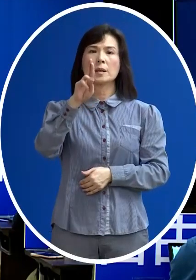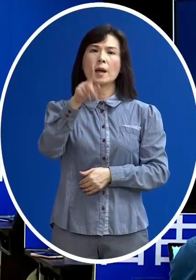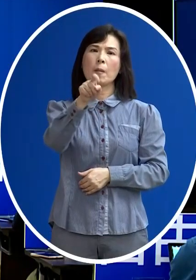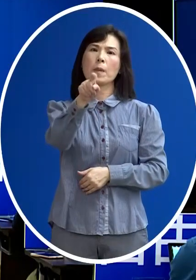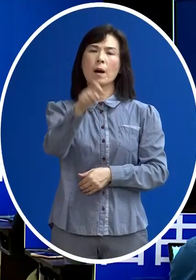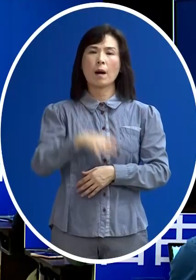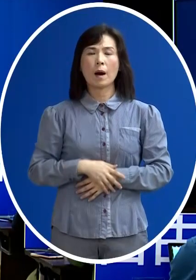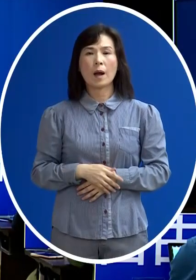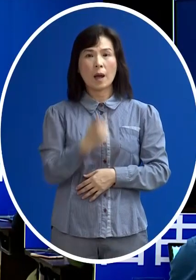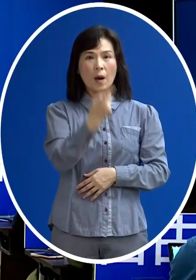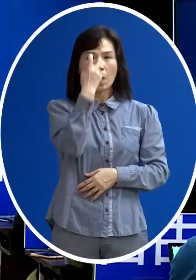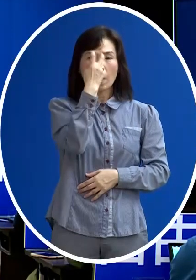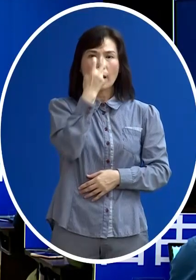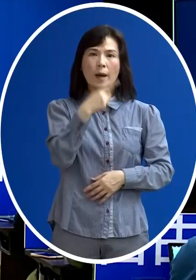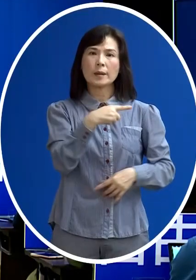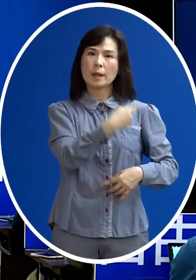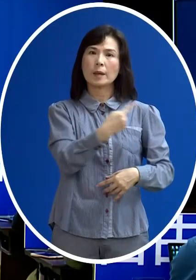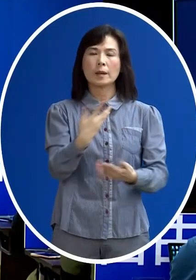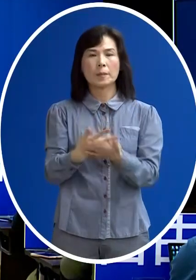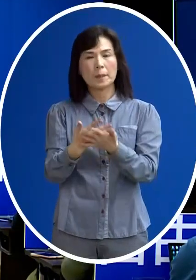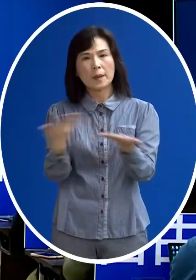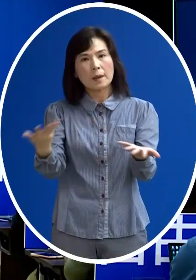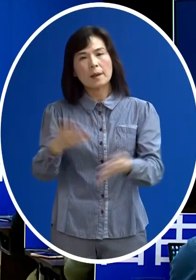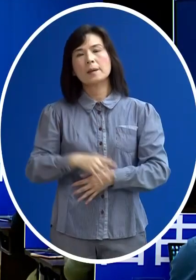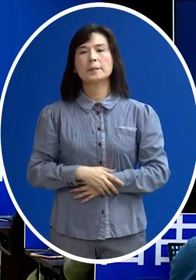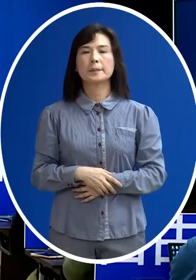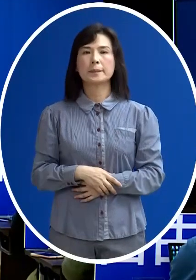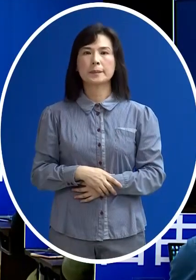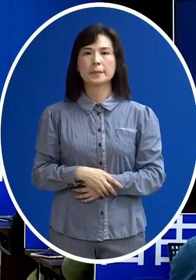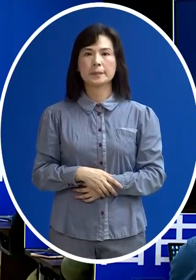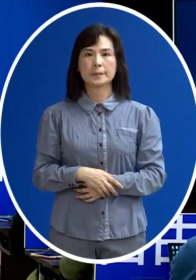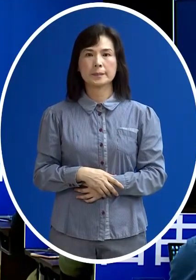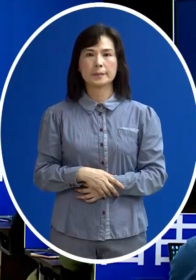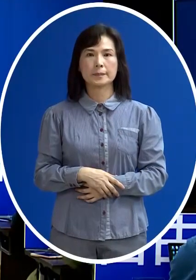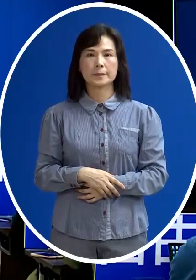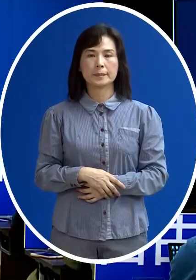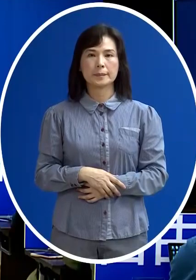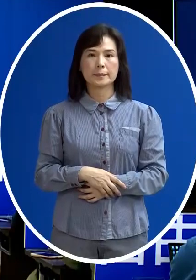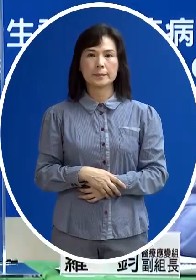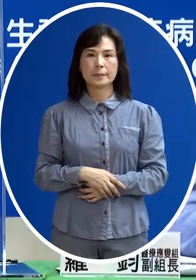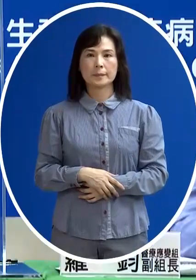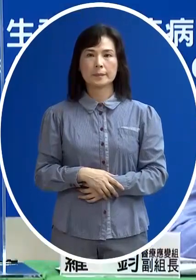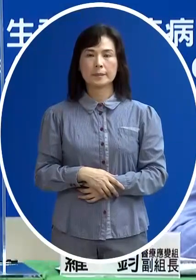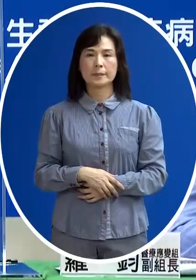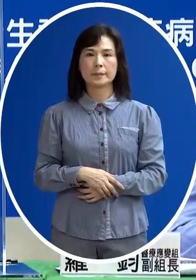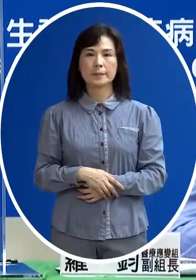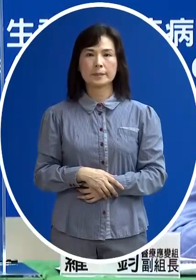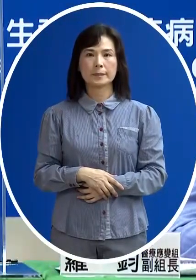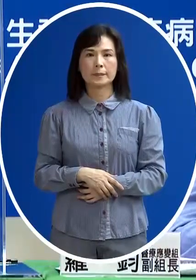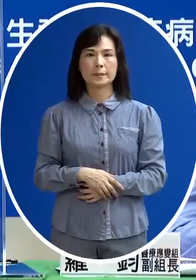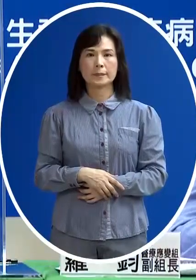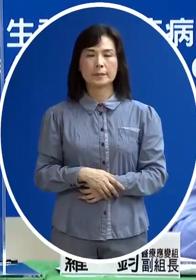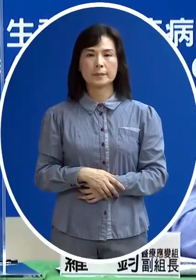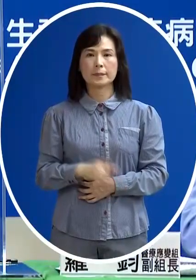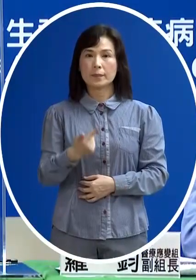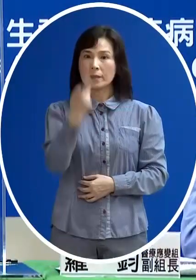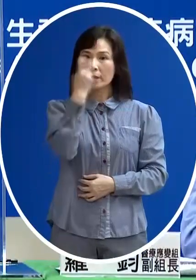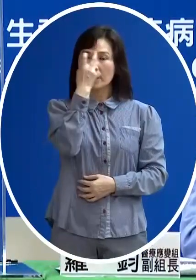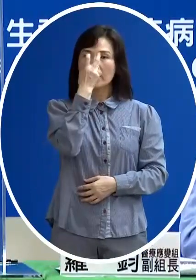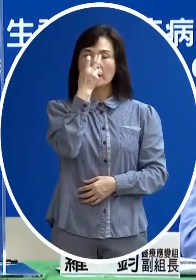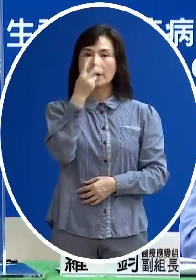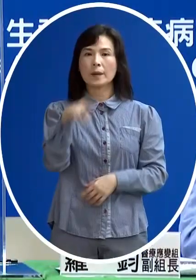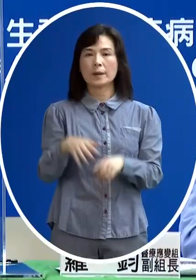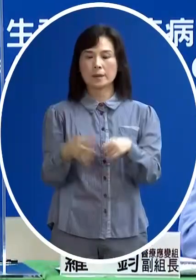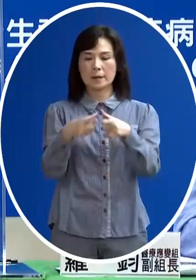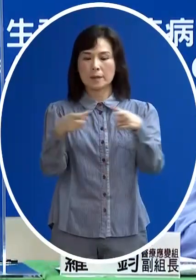筛阴性，那现在家长能怎么办？谢谢。 那个等下回答，其实在这个我们的快筛实名